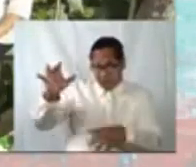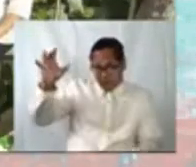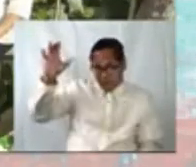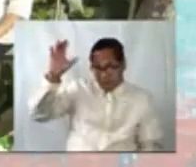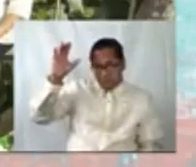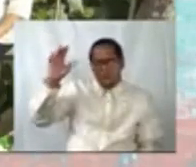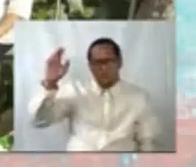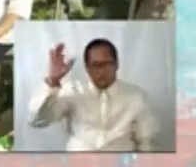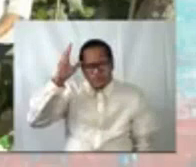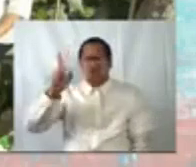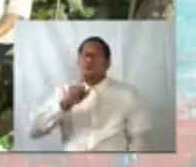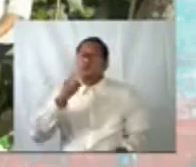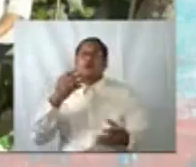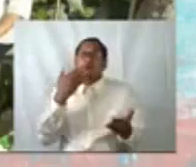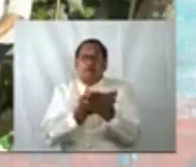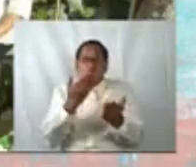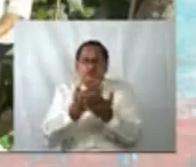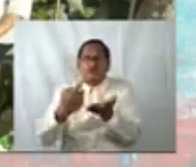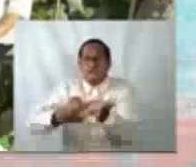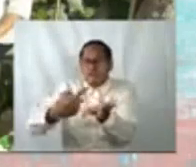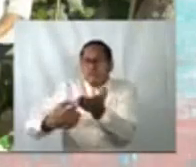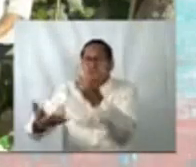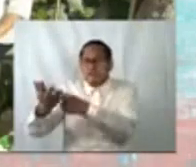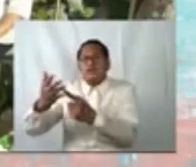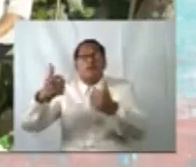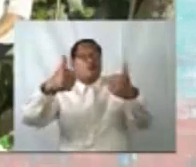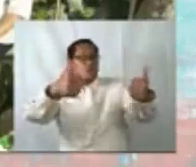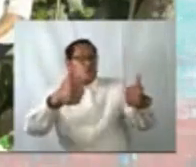ng ating pag-uusap. Okay na po kami, Ms.